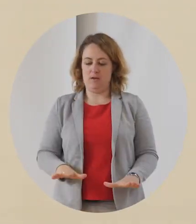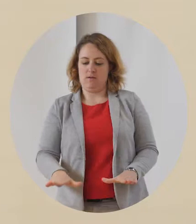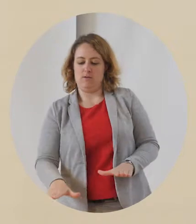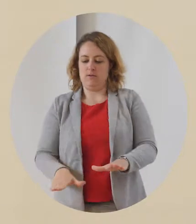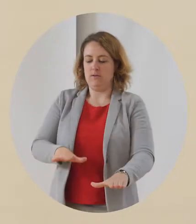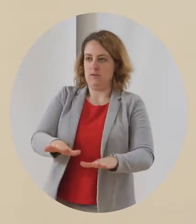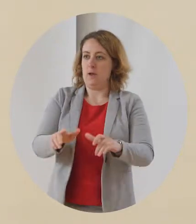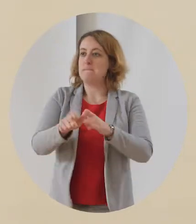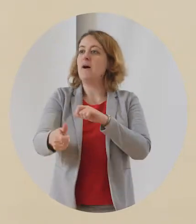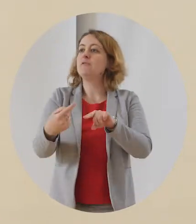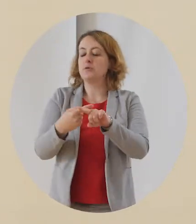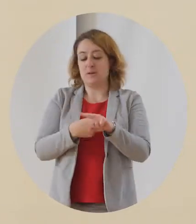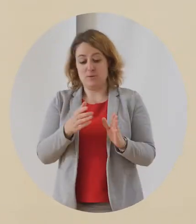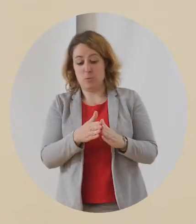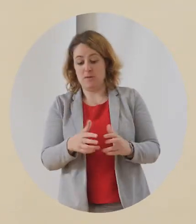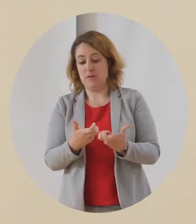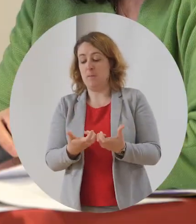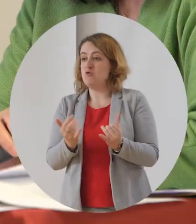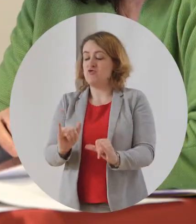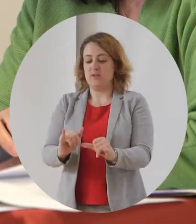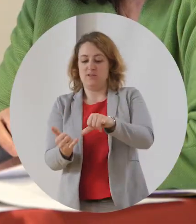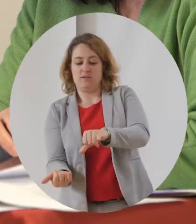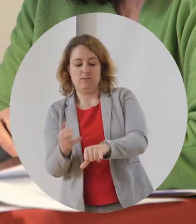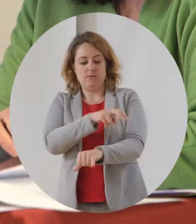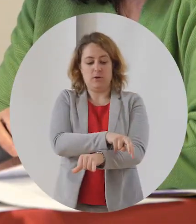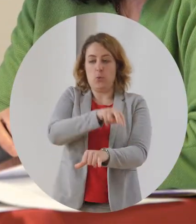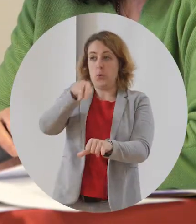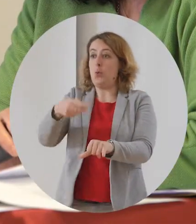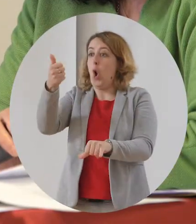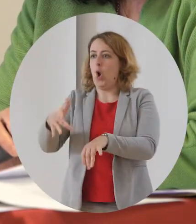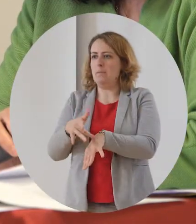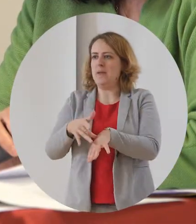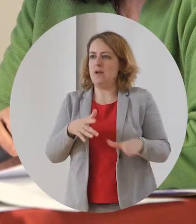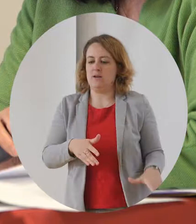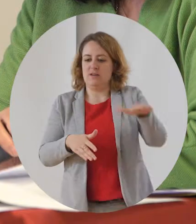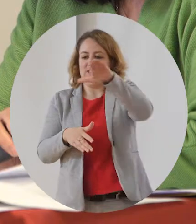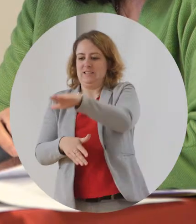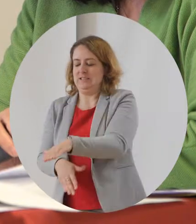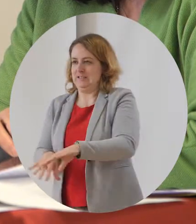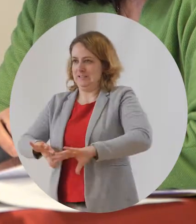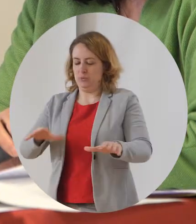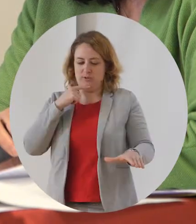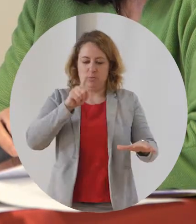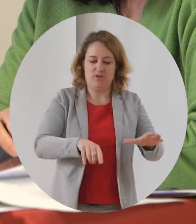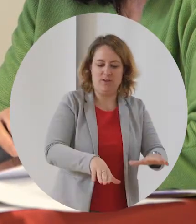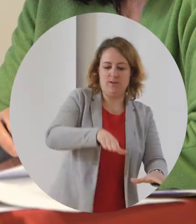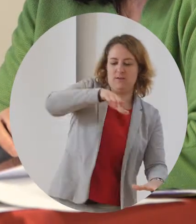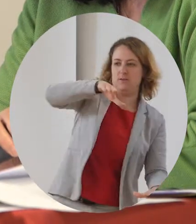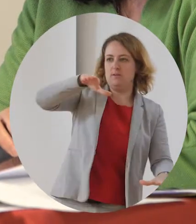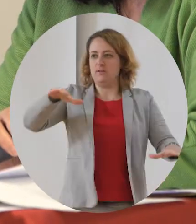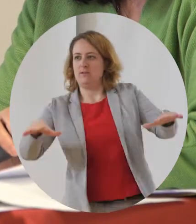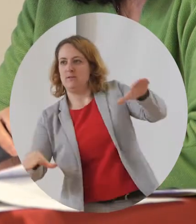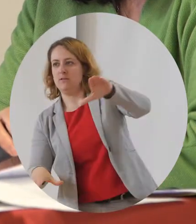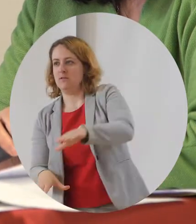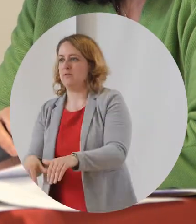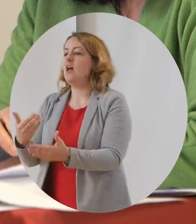bipodal à un appui unipodal pour pouvoir enjamber quelque chose. Donc là, on est dans la situation de jeu, mais ça se retrouve aussi dans le